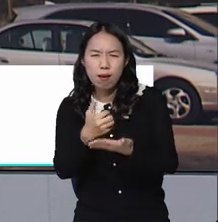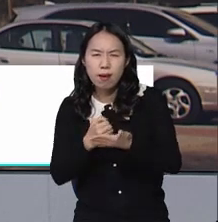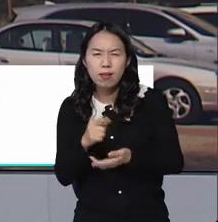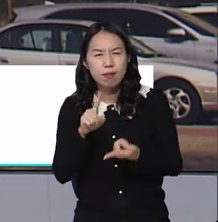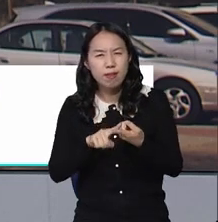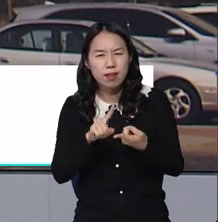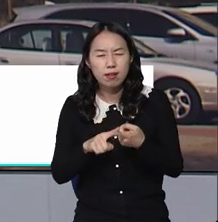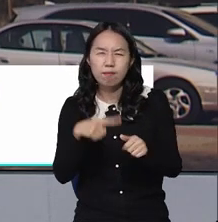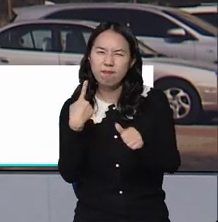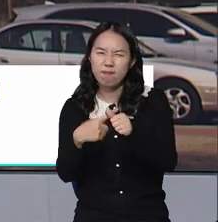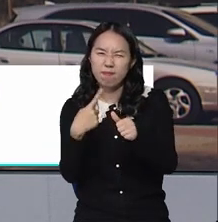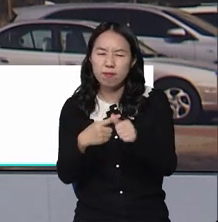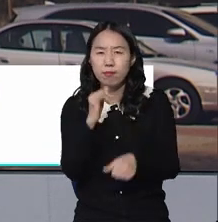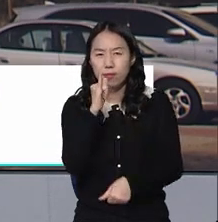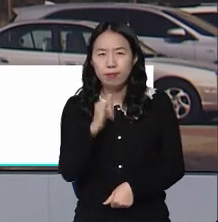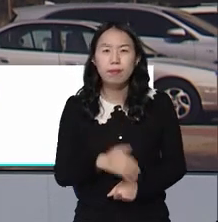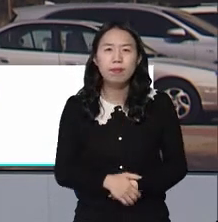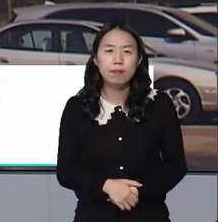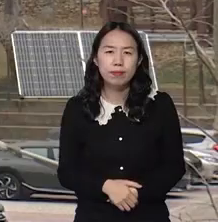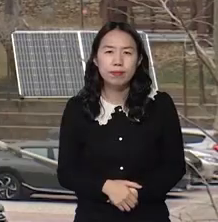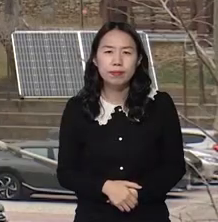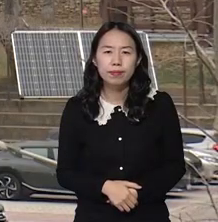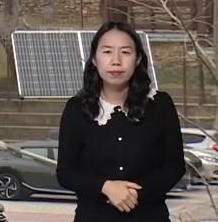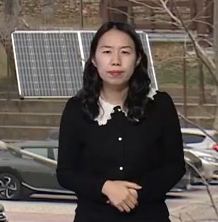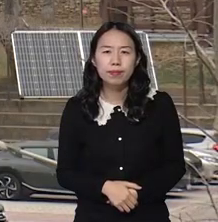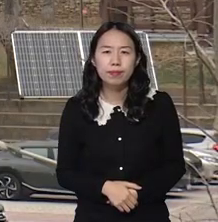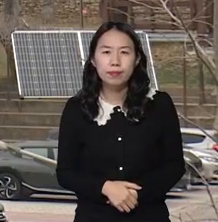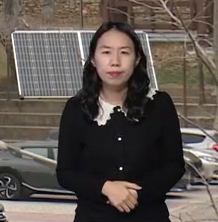박승현 기자가 취재했습니다.